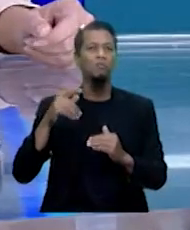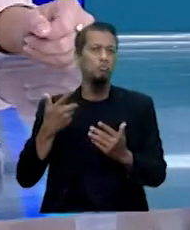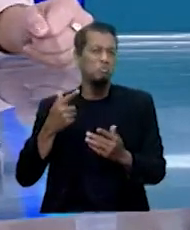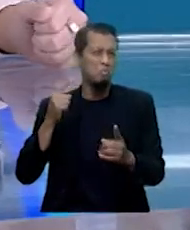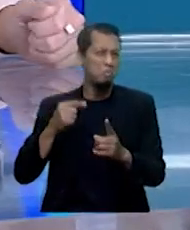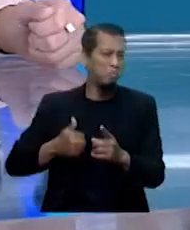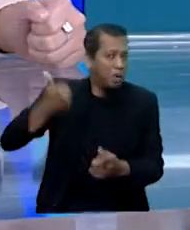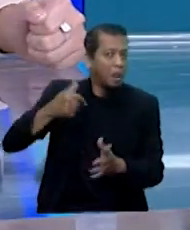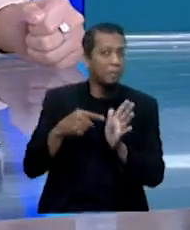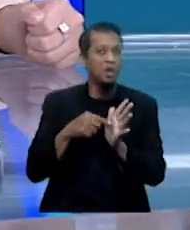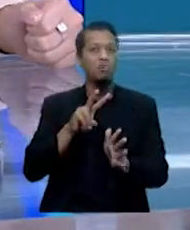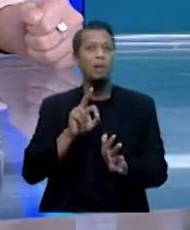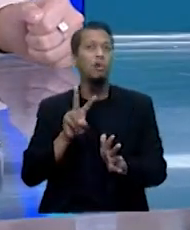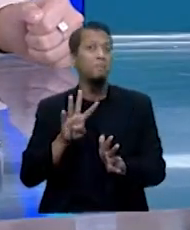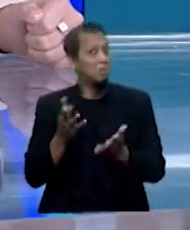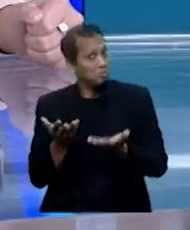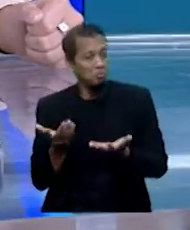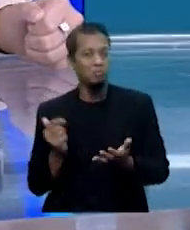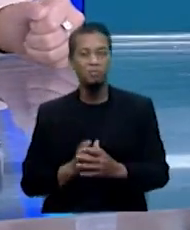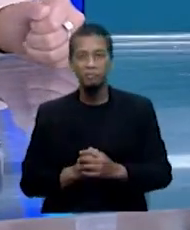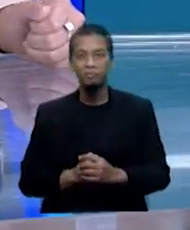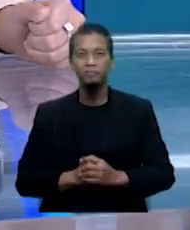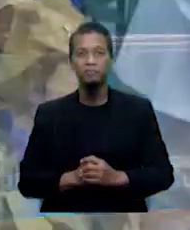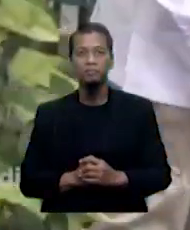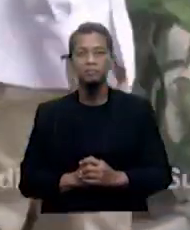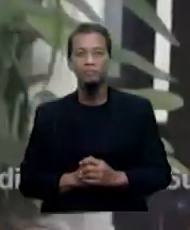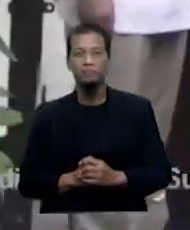pemenang pemilu 2024.